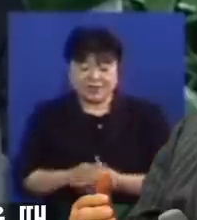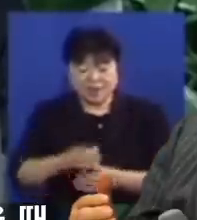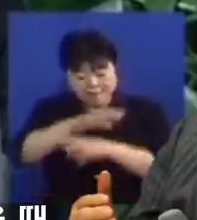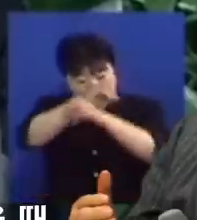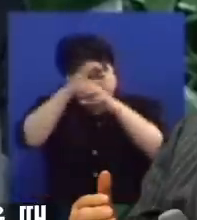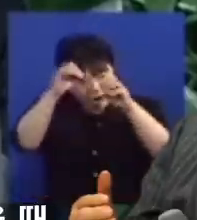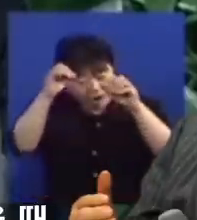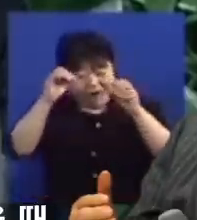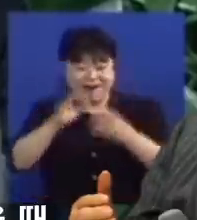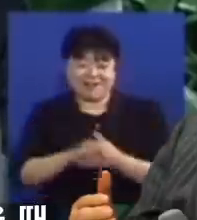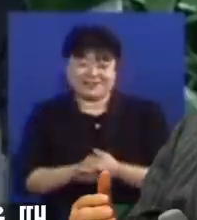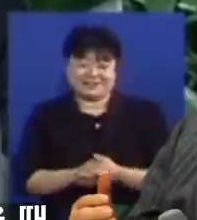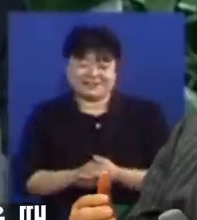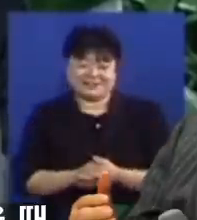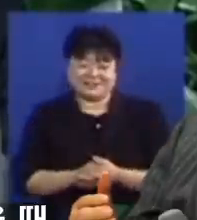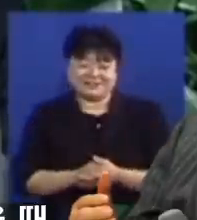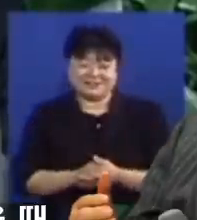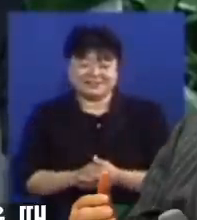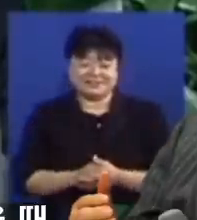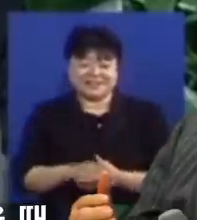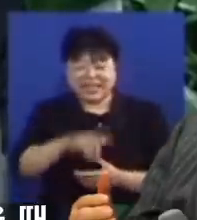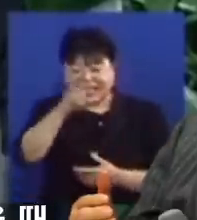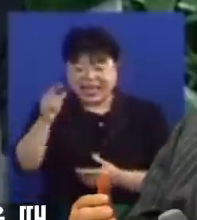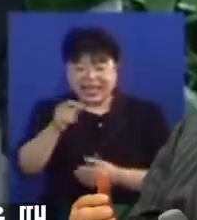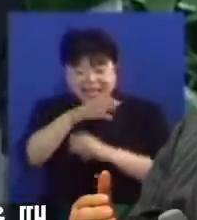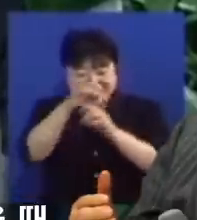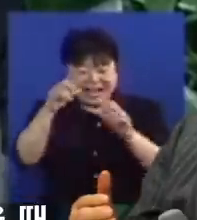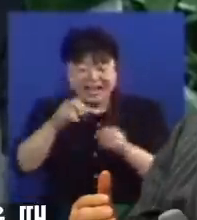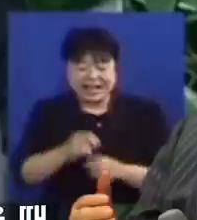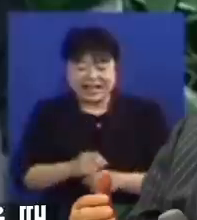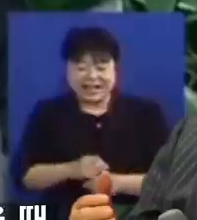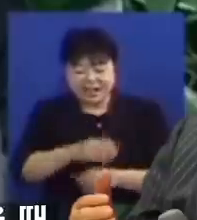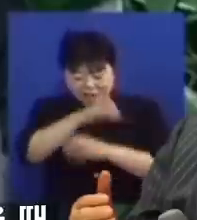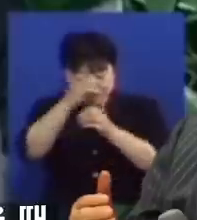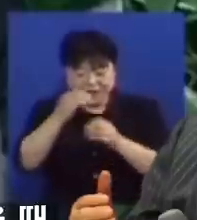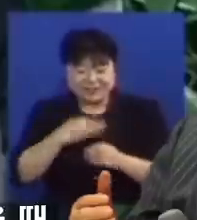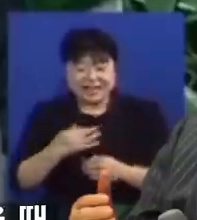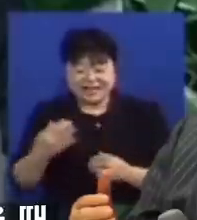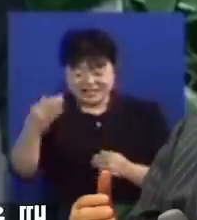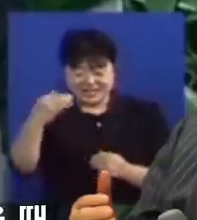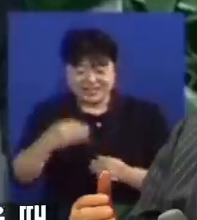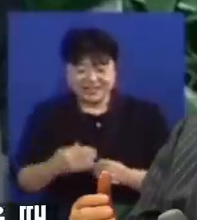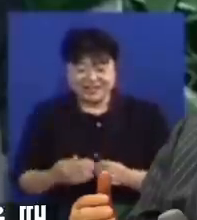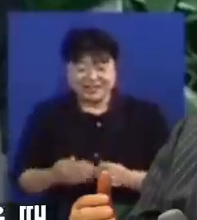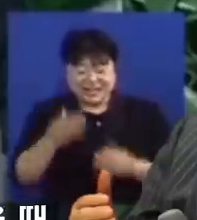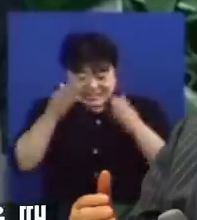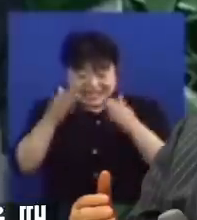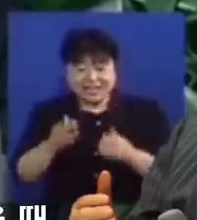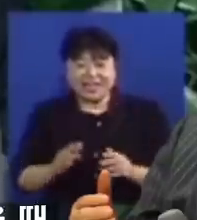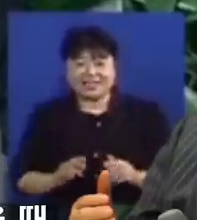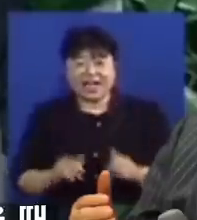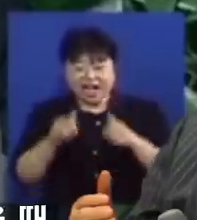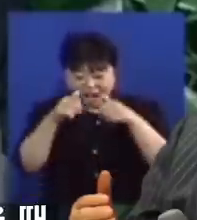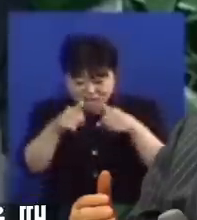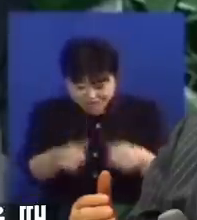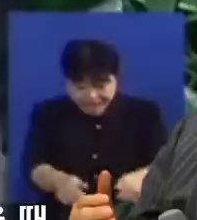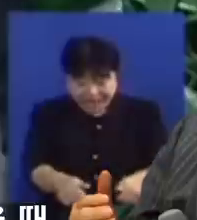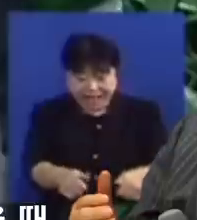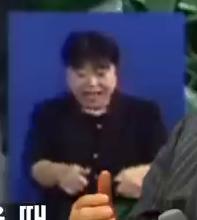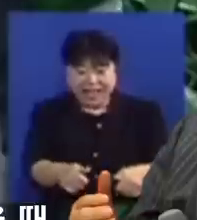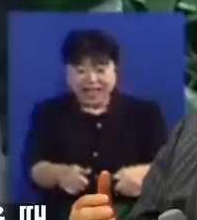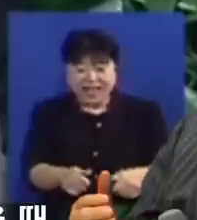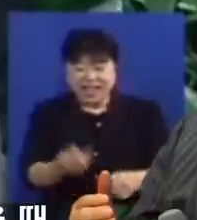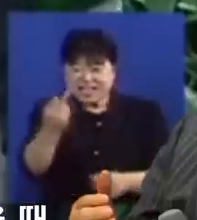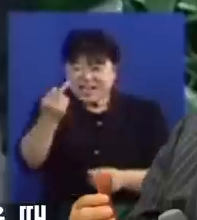별들이 해와 달과 열한 별이 나를 향해서 넓적 절을 합디다. 그러니 형들이